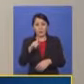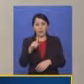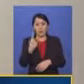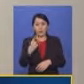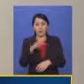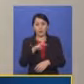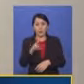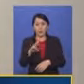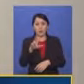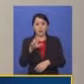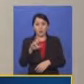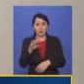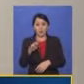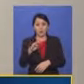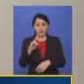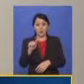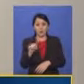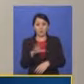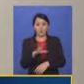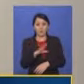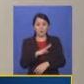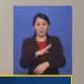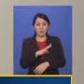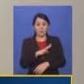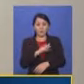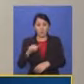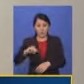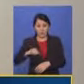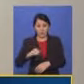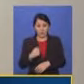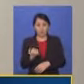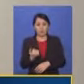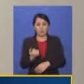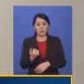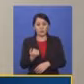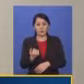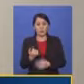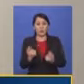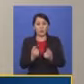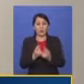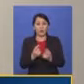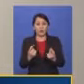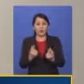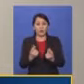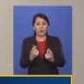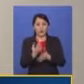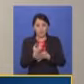1 миллион 300 мың теңгедей қаражат болған. Сол құрбысы біраз уақыттан кейін карточкасының ақшасы